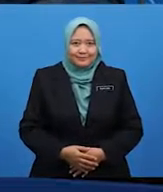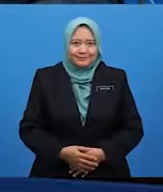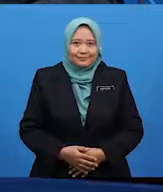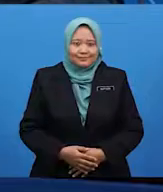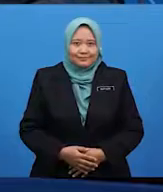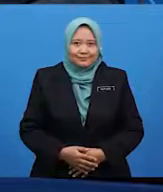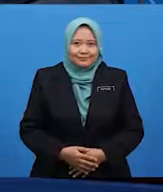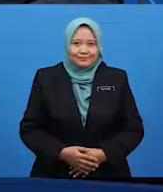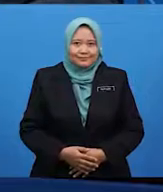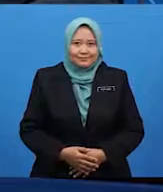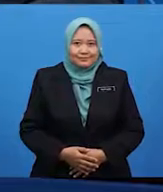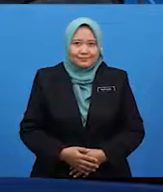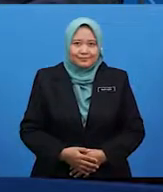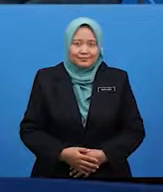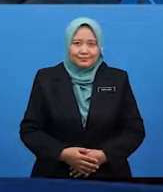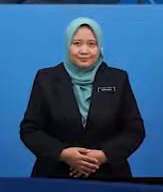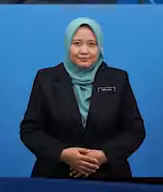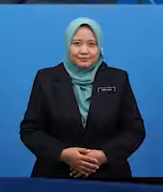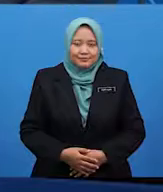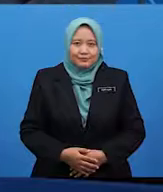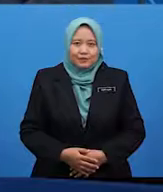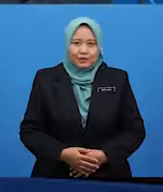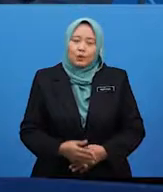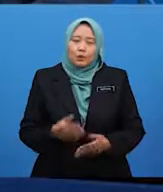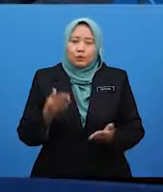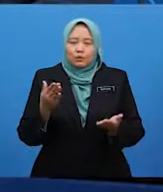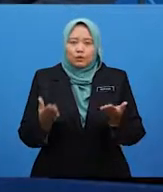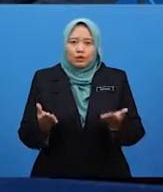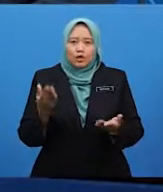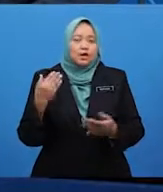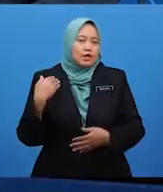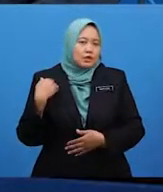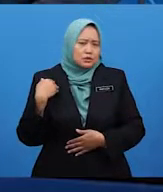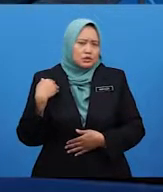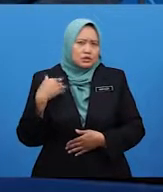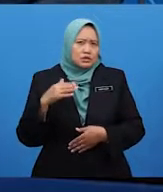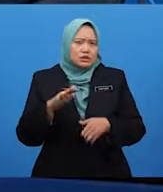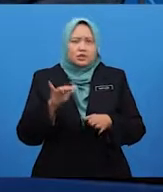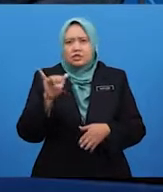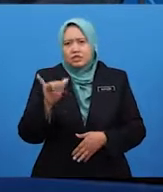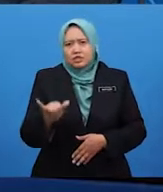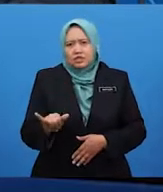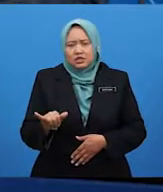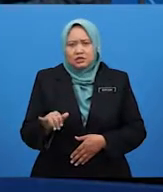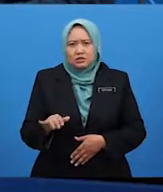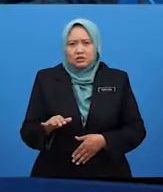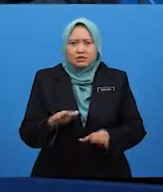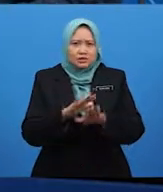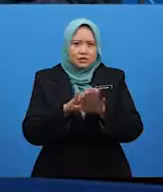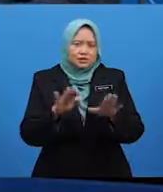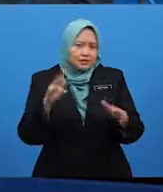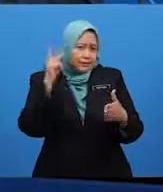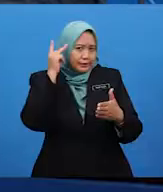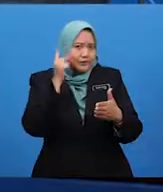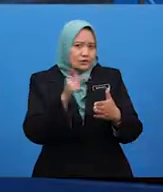Cuma macam ada yang tak kena pula ya. Tudung, baju ni mana ya? Ha, Cikgu Arif ya? Saya tak boleh nak